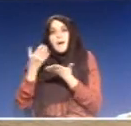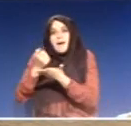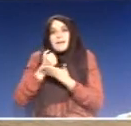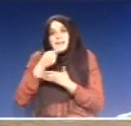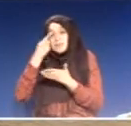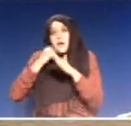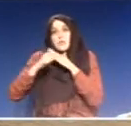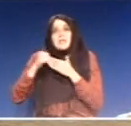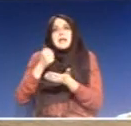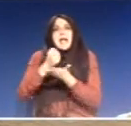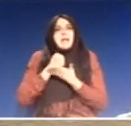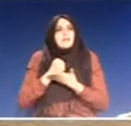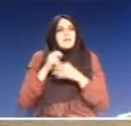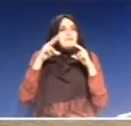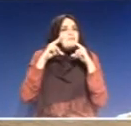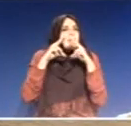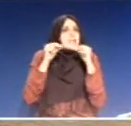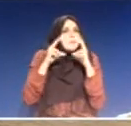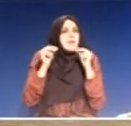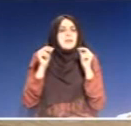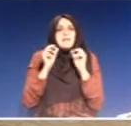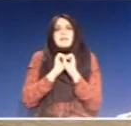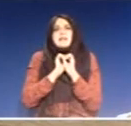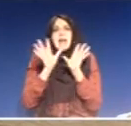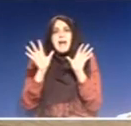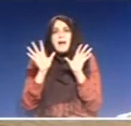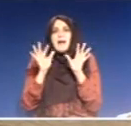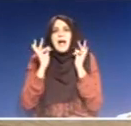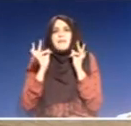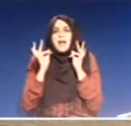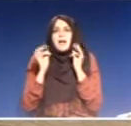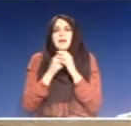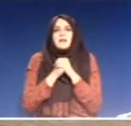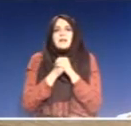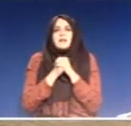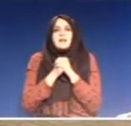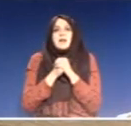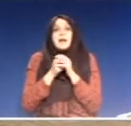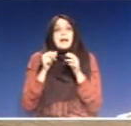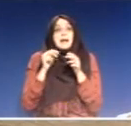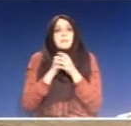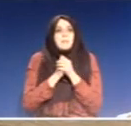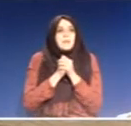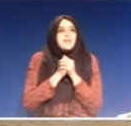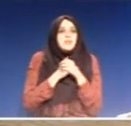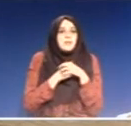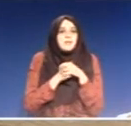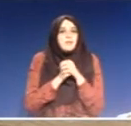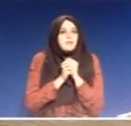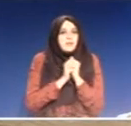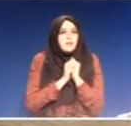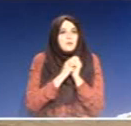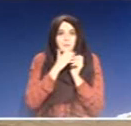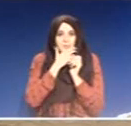يوضح المسألة، هو الذي يبين ما كان مخبأ في القضية المعروضة على